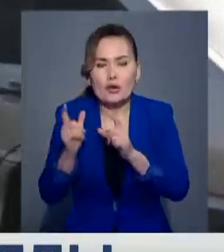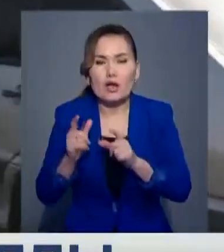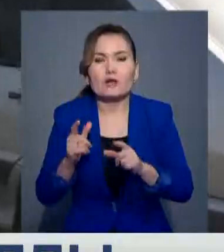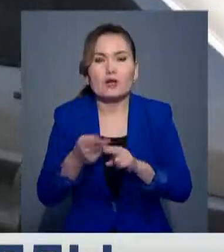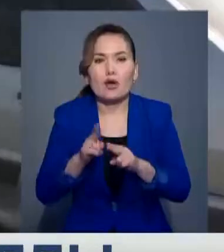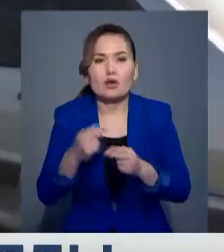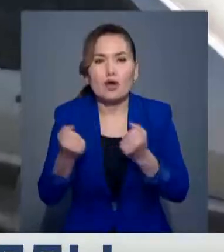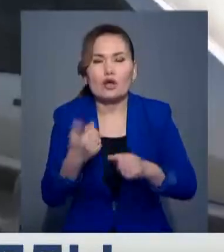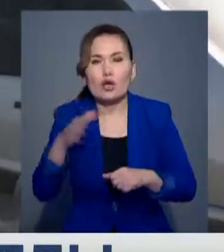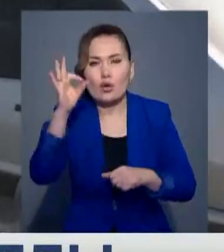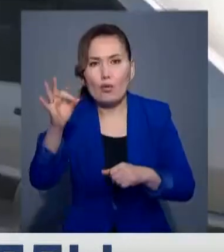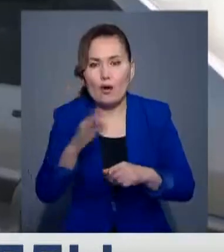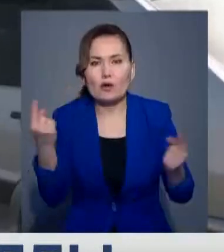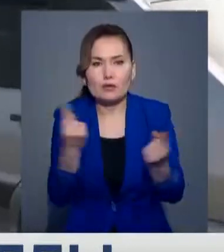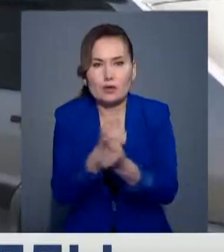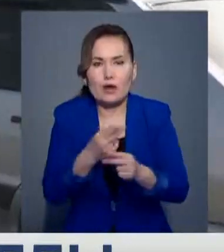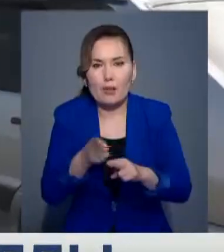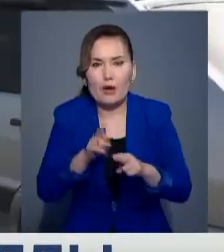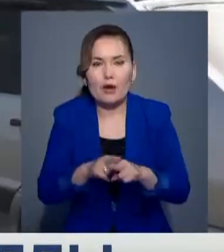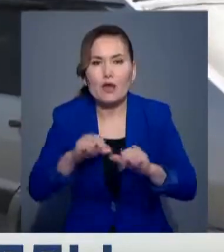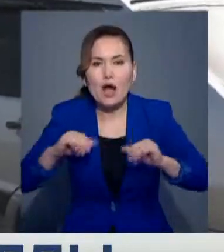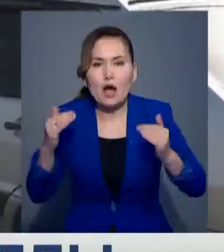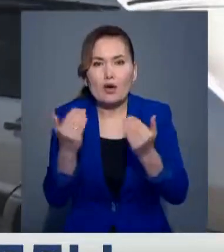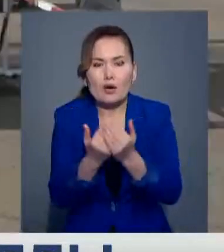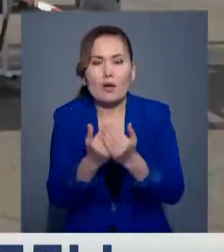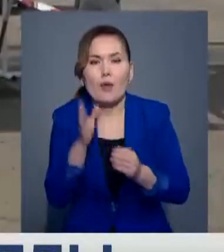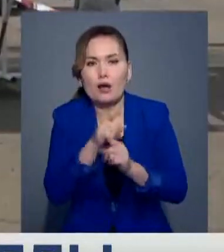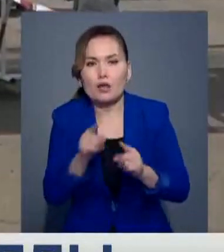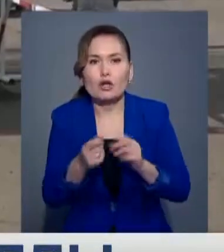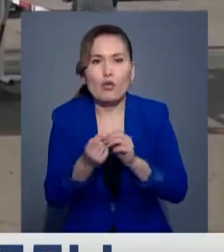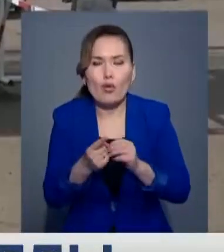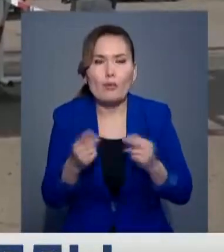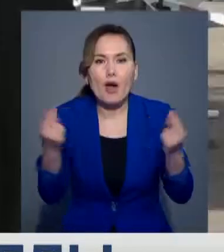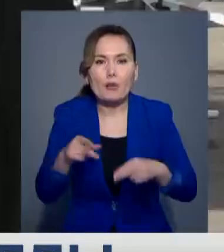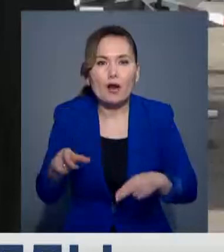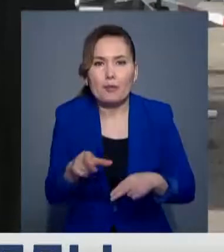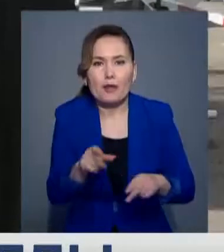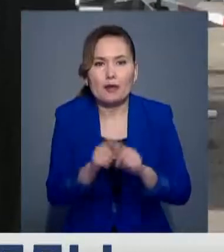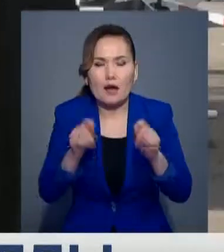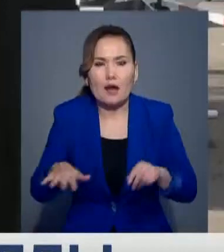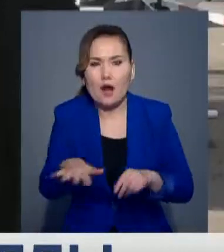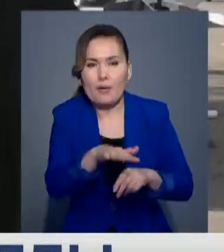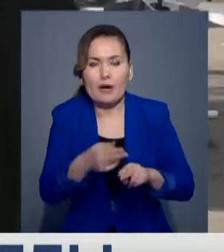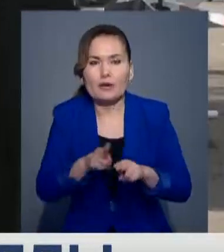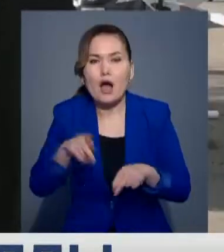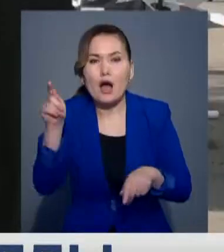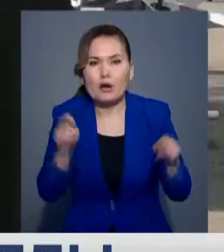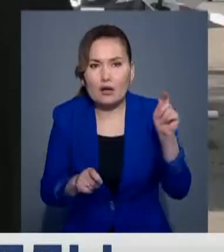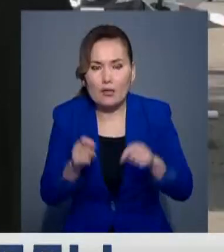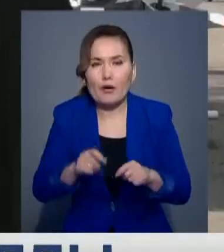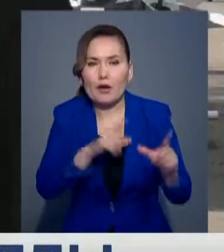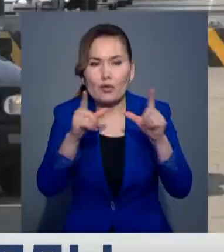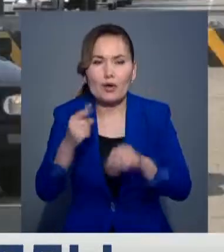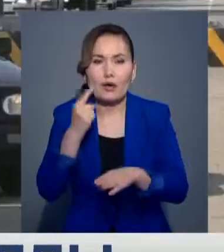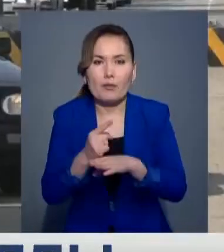машиналары. Облыс аумағында карантин режимі кезінде қосымша 11 блокбекет орнатылып, аймаққа кіріп шығуға шектеу қойылды.